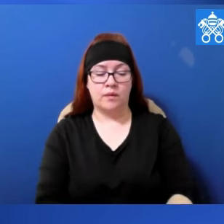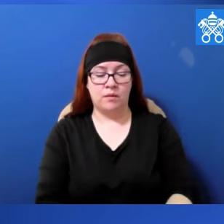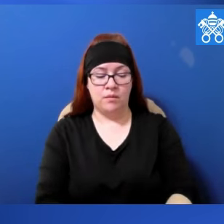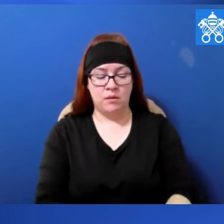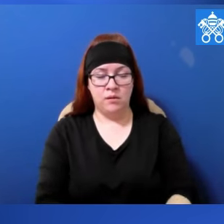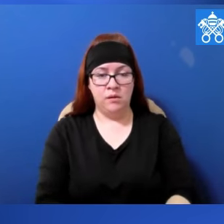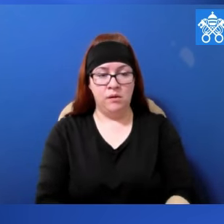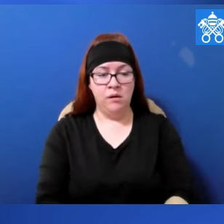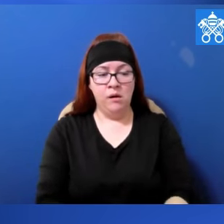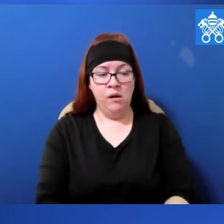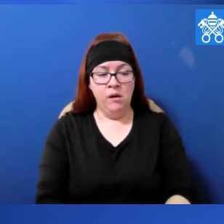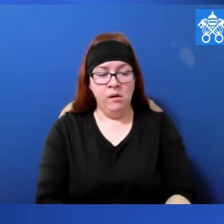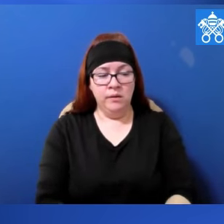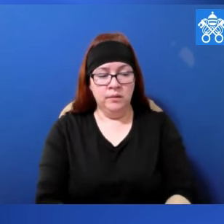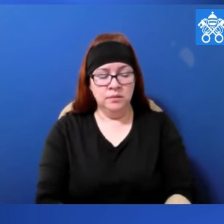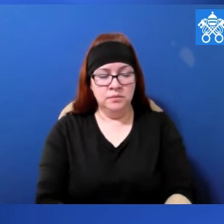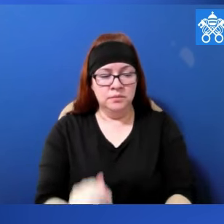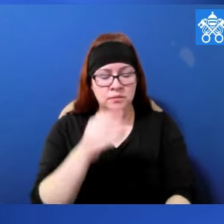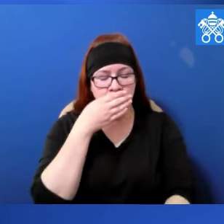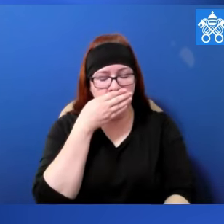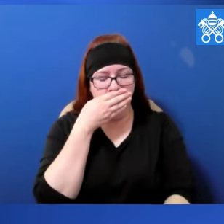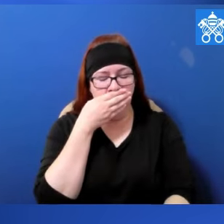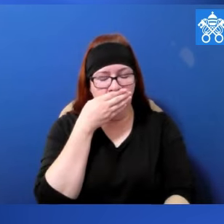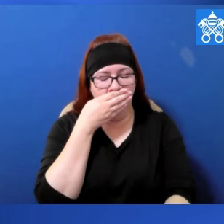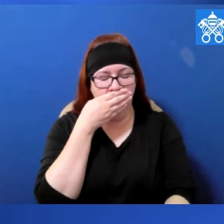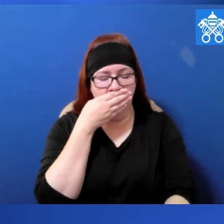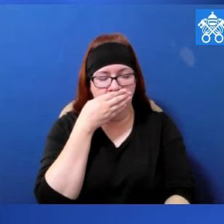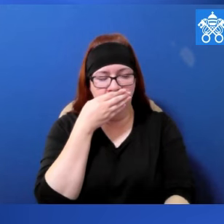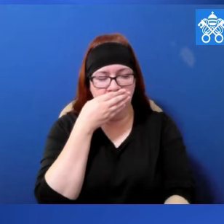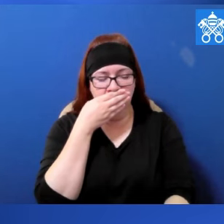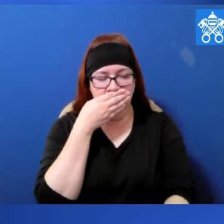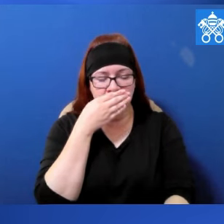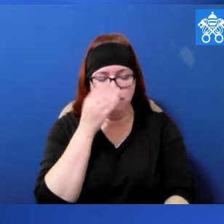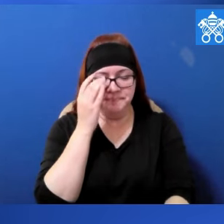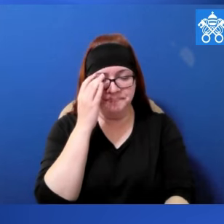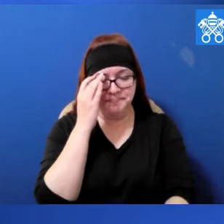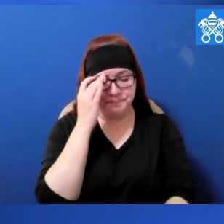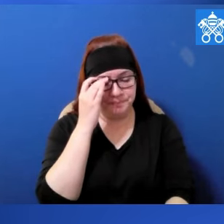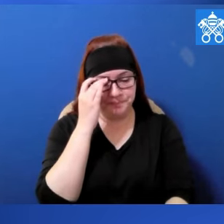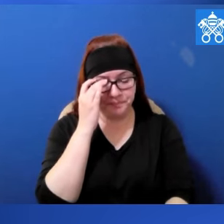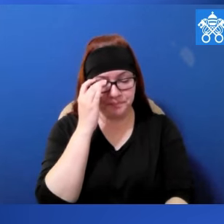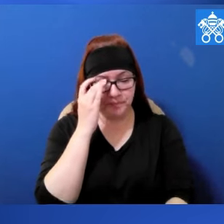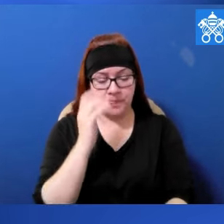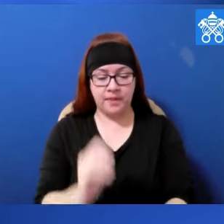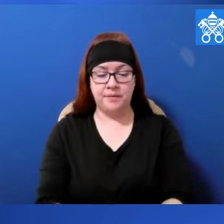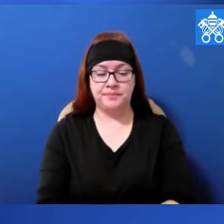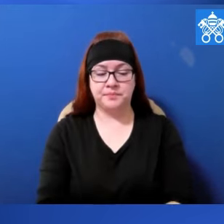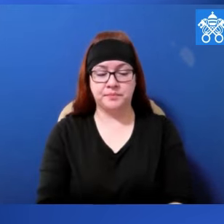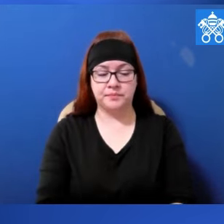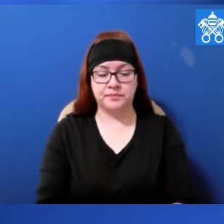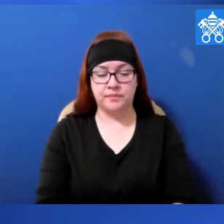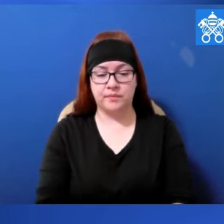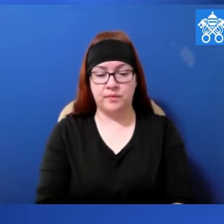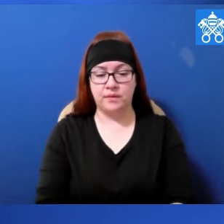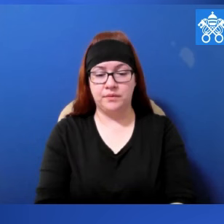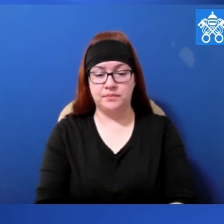Zjednoczmy nasze serca i siły, aby morza i pustynie nie były cmentarzami, lecz przestrzeniami, na